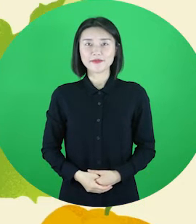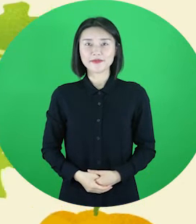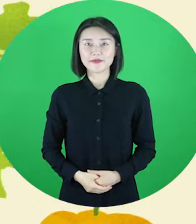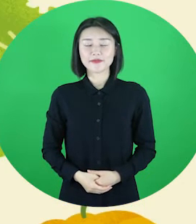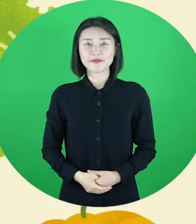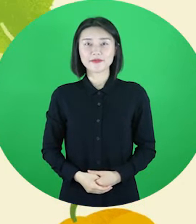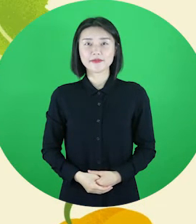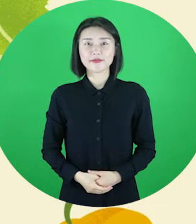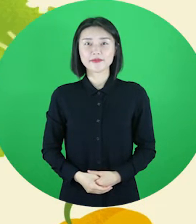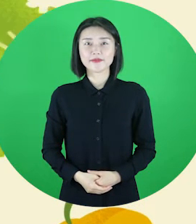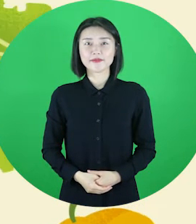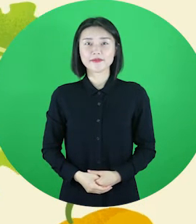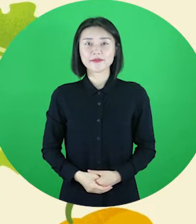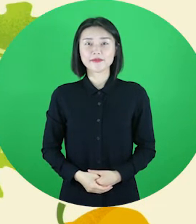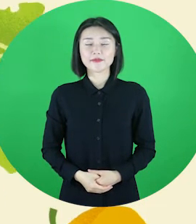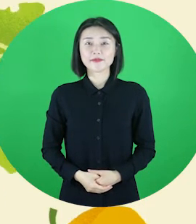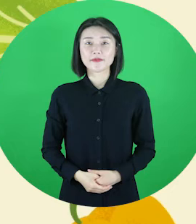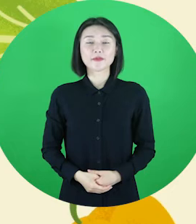3단계 조리하기.